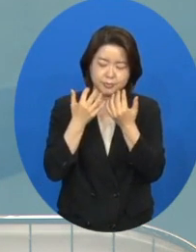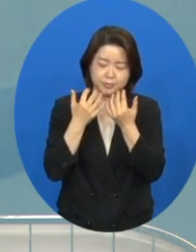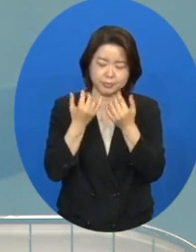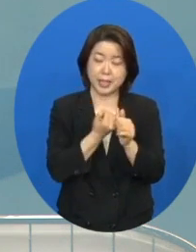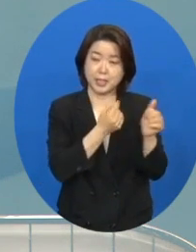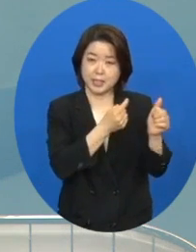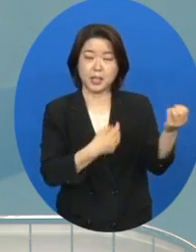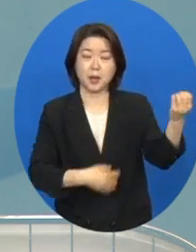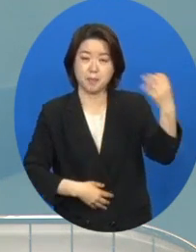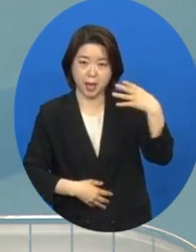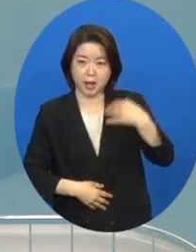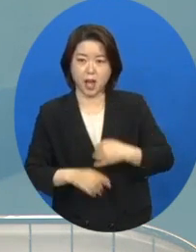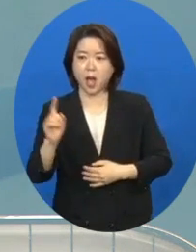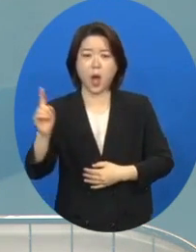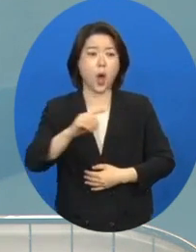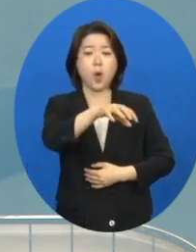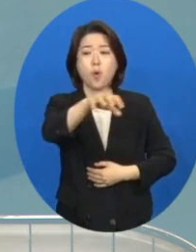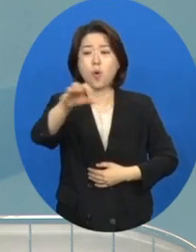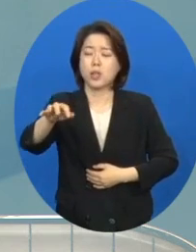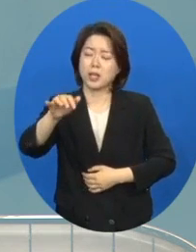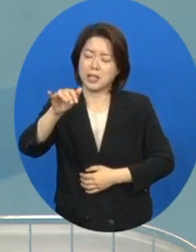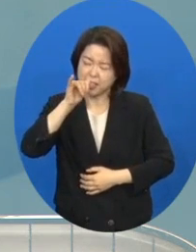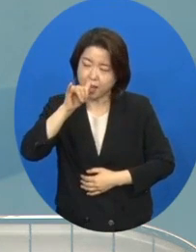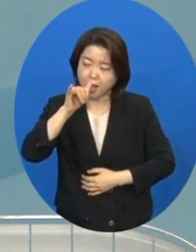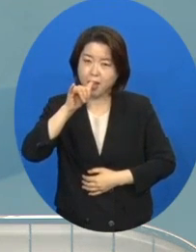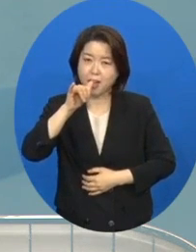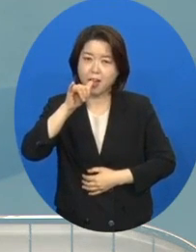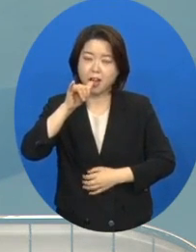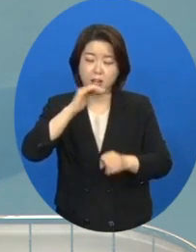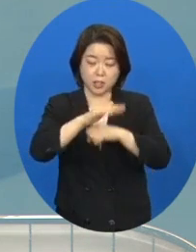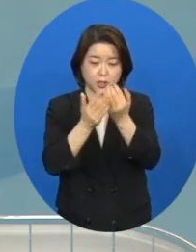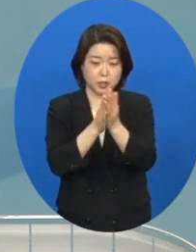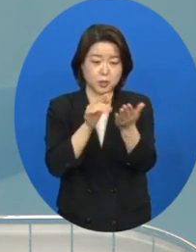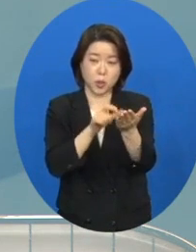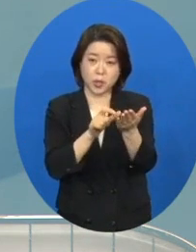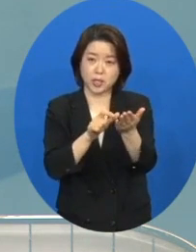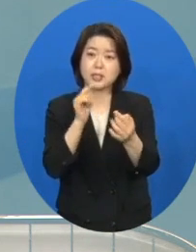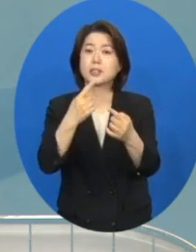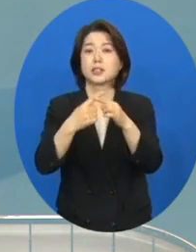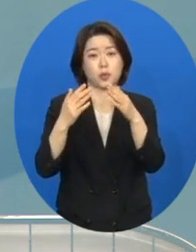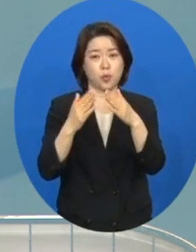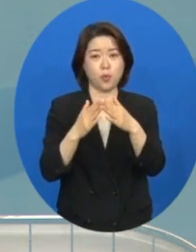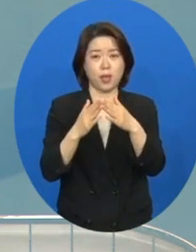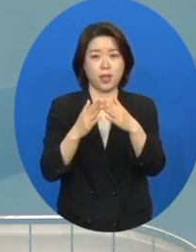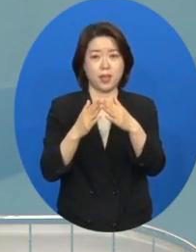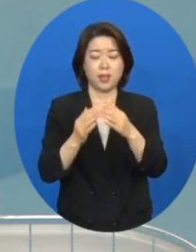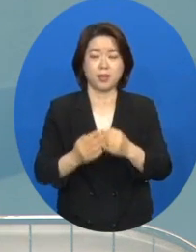남편이 말한 어딘가에 있을 것이라고 하는 성경이 말하는 그 교회,